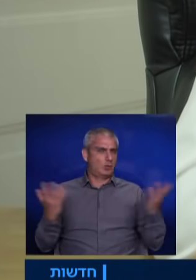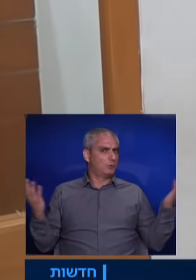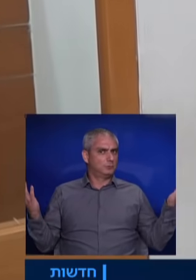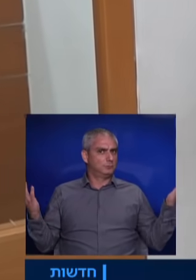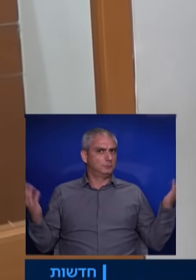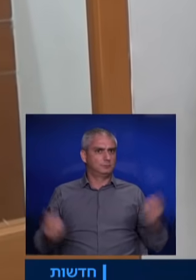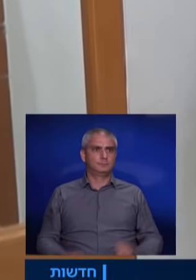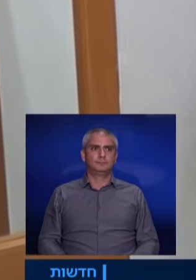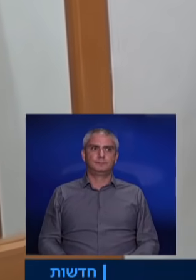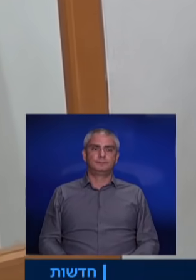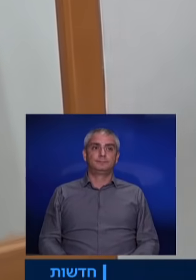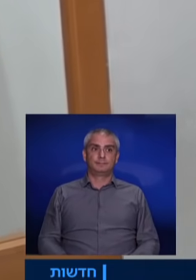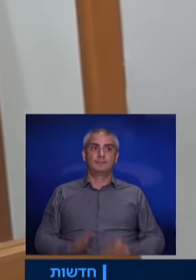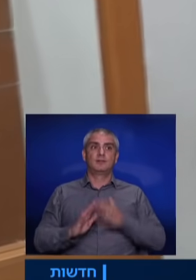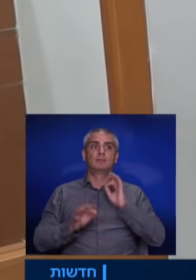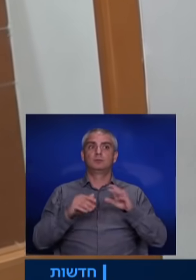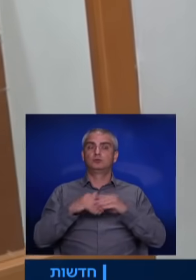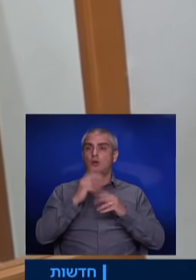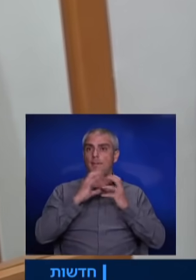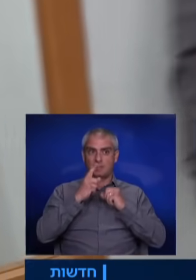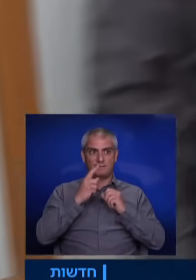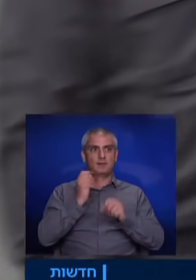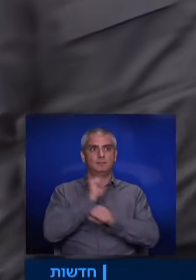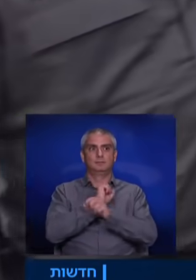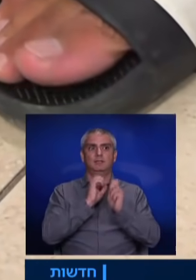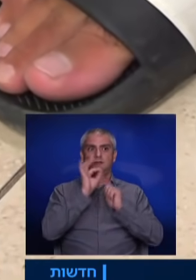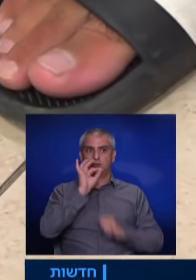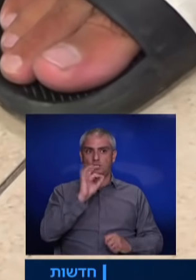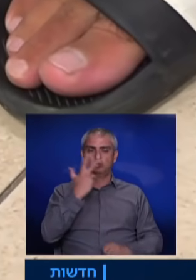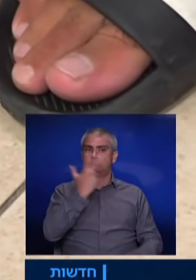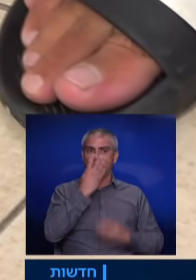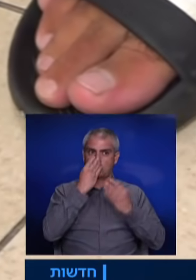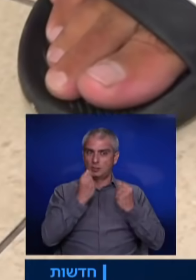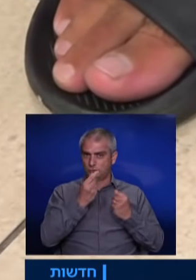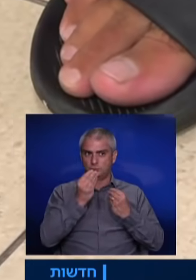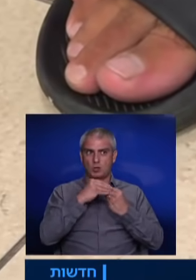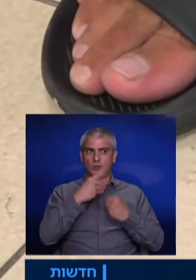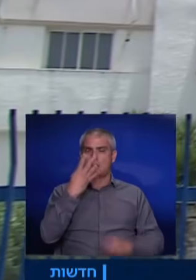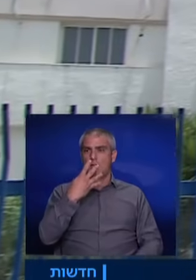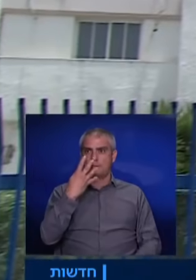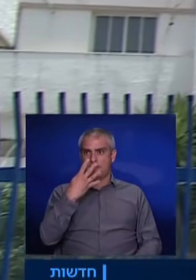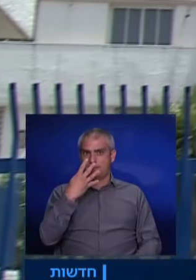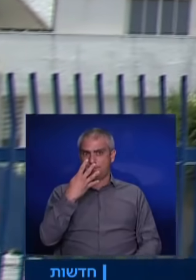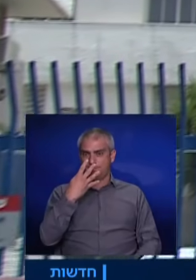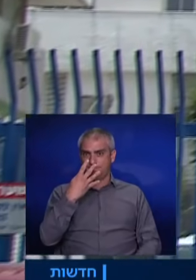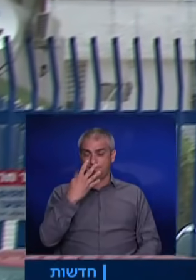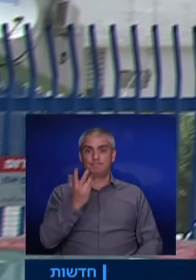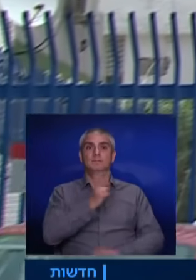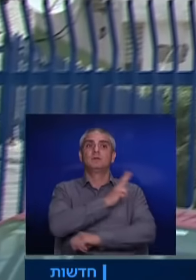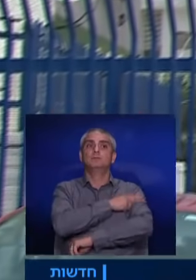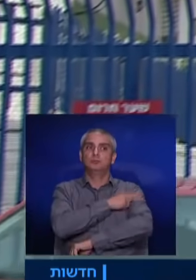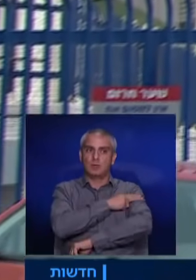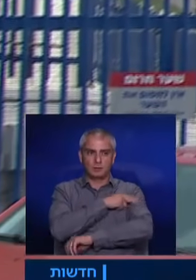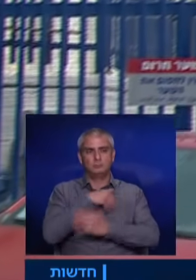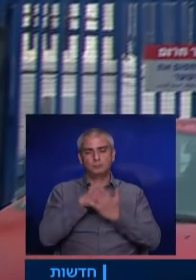ביטחוני. בית משפט השלום בפתח תקווה העריך היום את מעצרם של שלושת החשודים בארבעה ימים. המשטרה